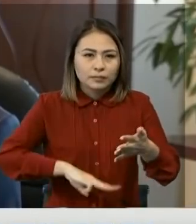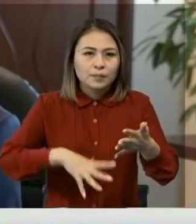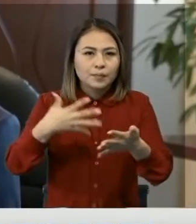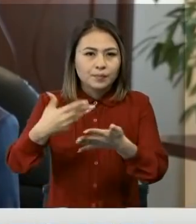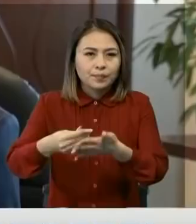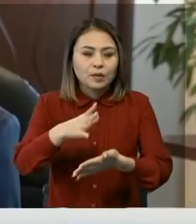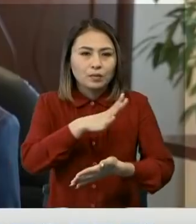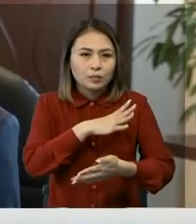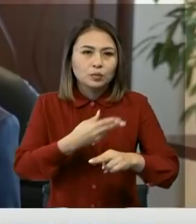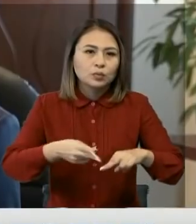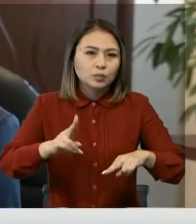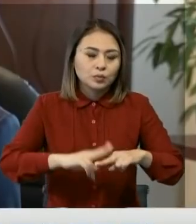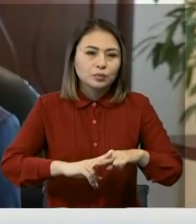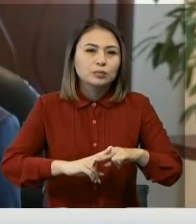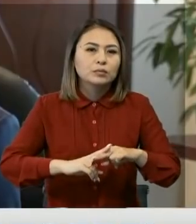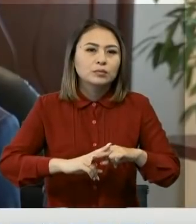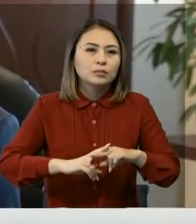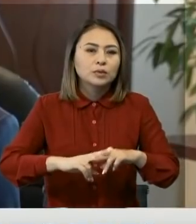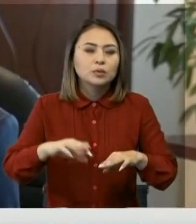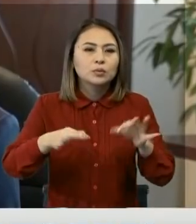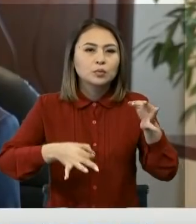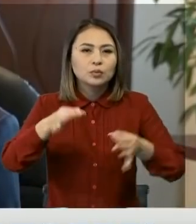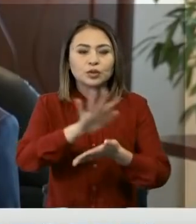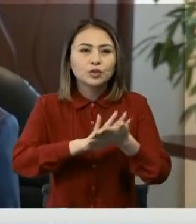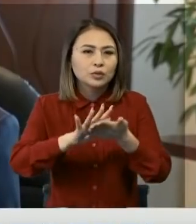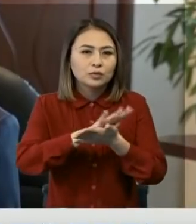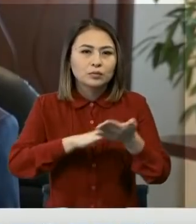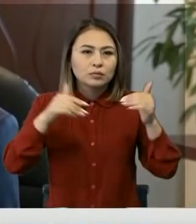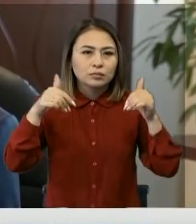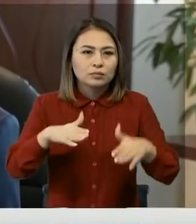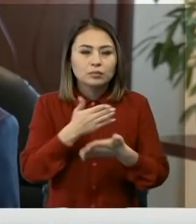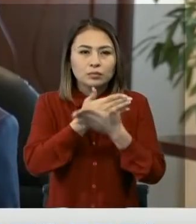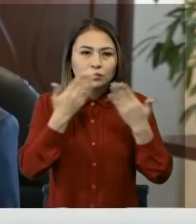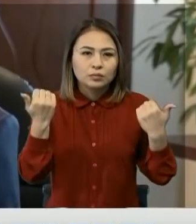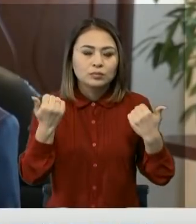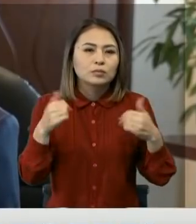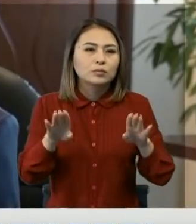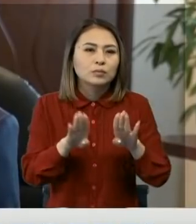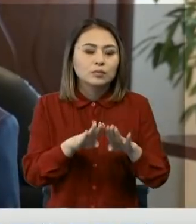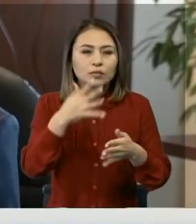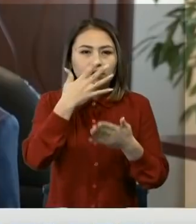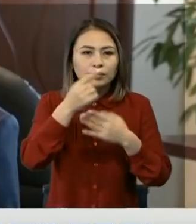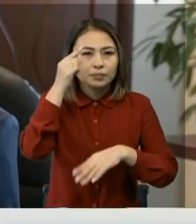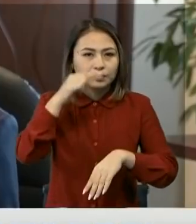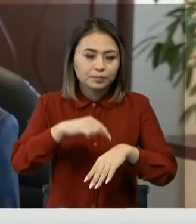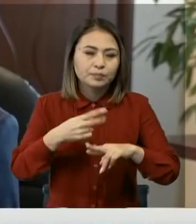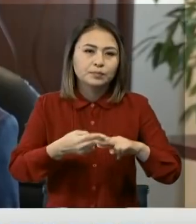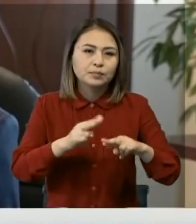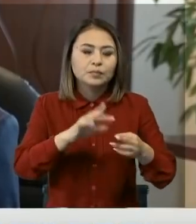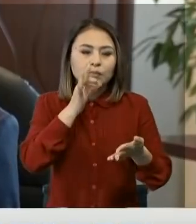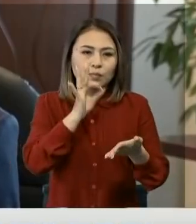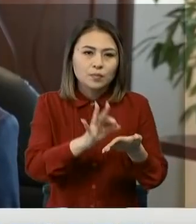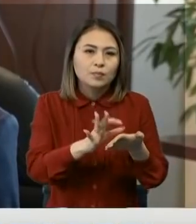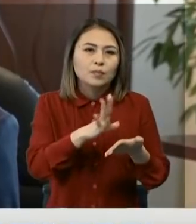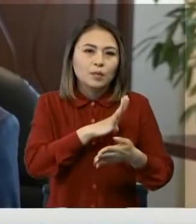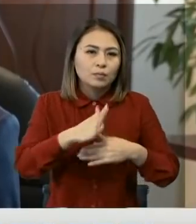төледі. Сондықтан біз сотта ешқандай іс қаралған жоқ. Олар өздері мойындағаннан кейін әрине жауапкершілікке